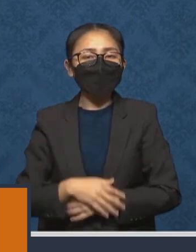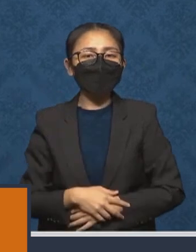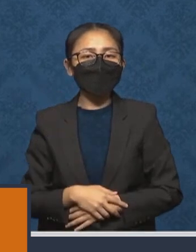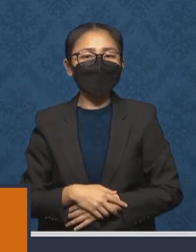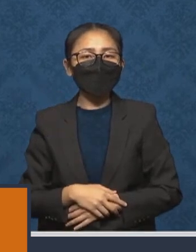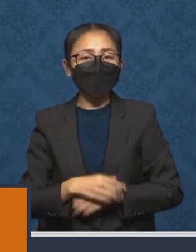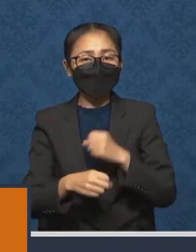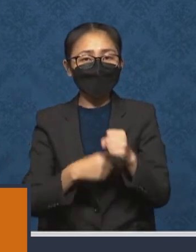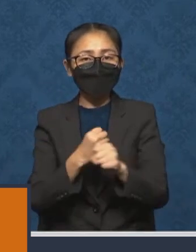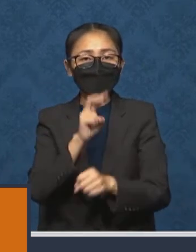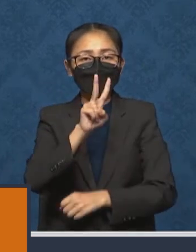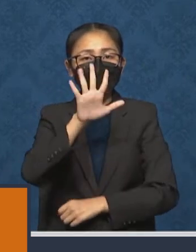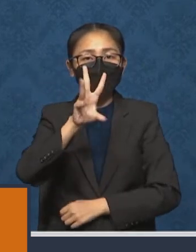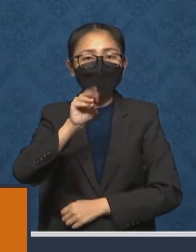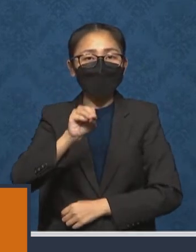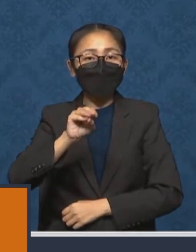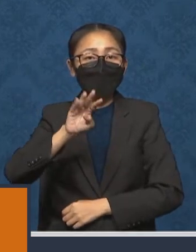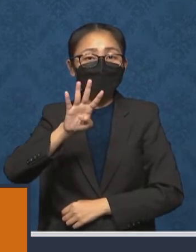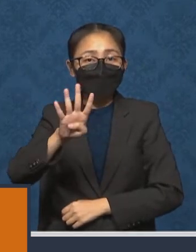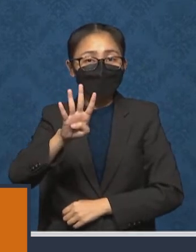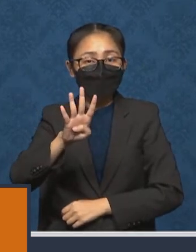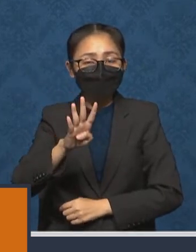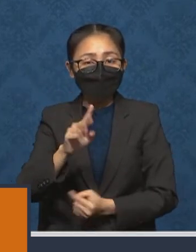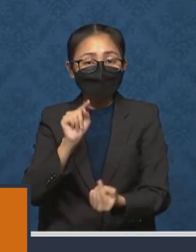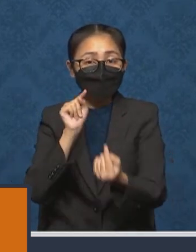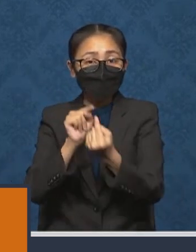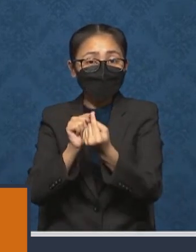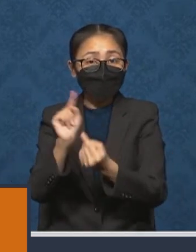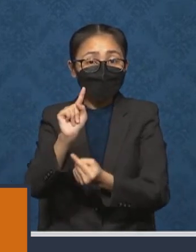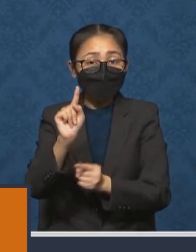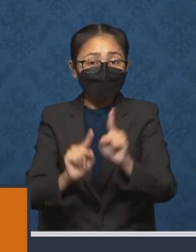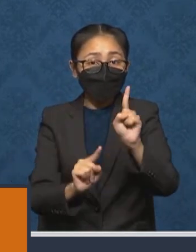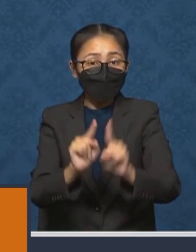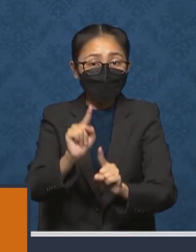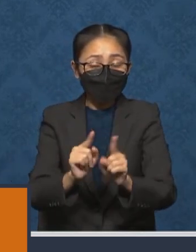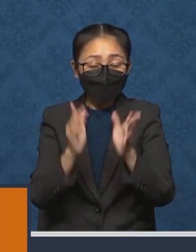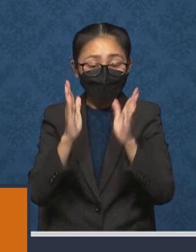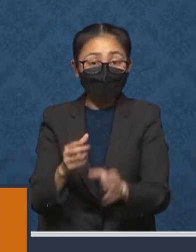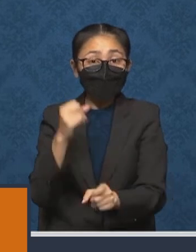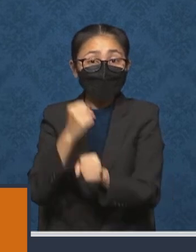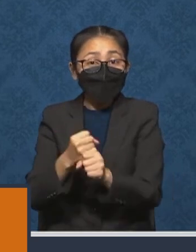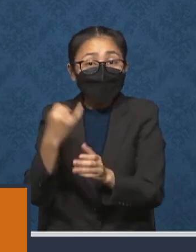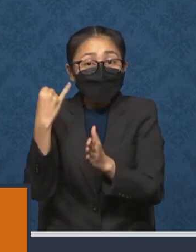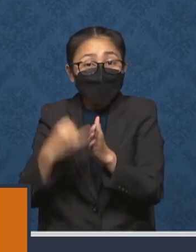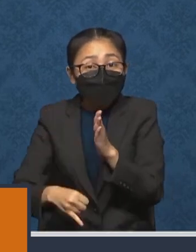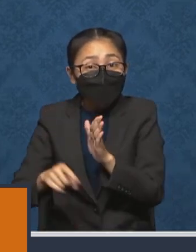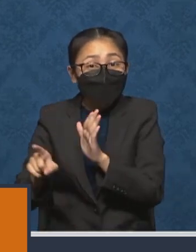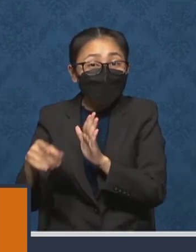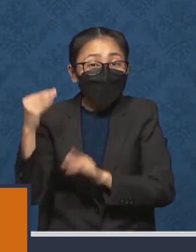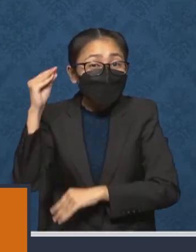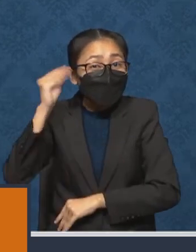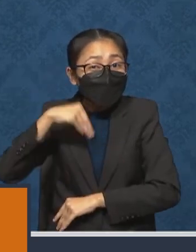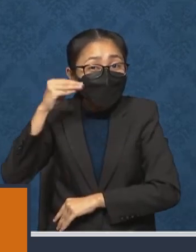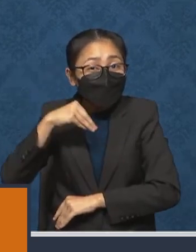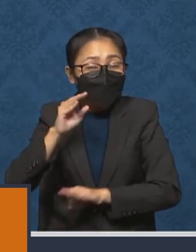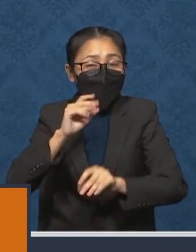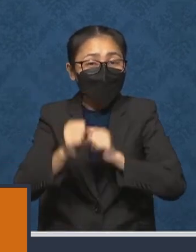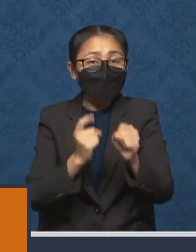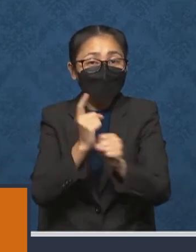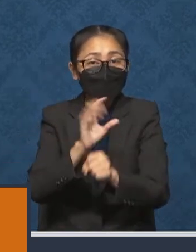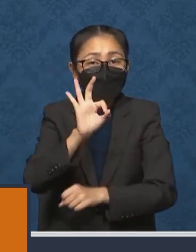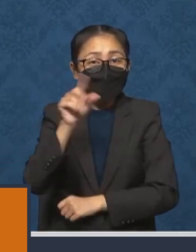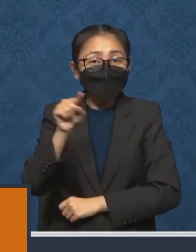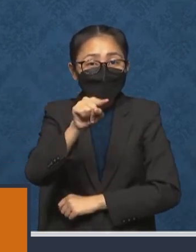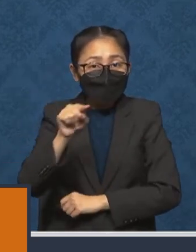ำในปี64กรมราชทัณฑ์ตั้ง KPI ไว้ว่าอัตราผู้กระทำผิดซ้ำใน1ปีจะต้องไม่เกิน 9% และปี